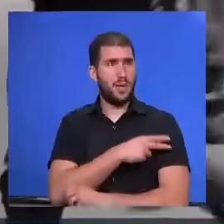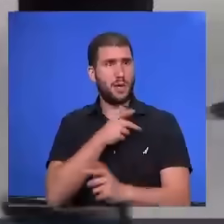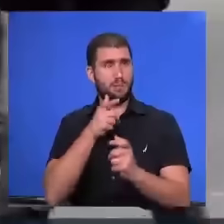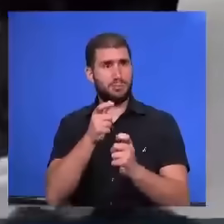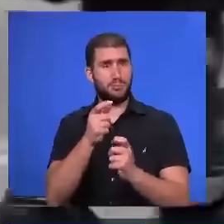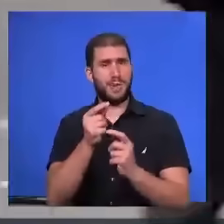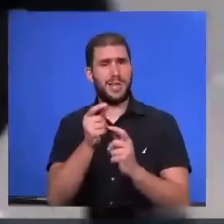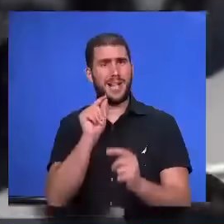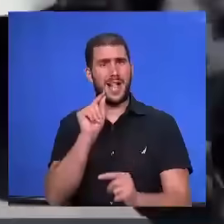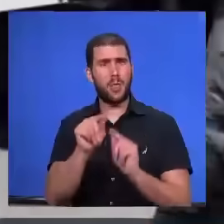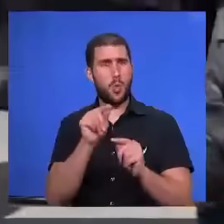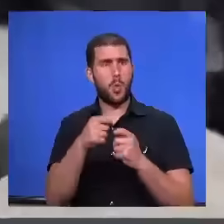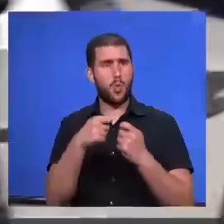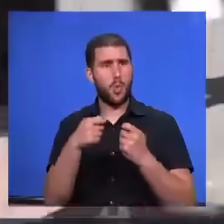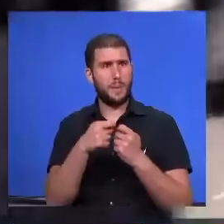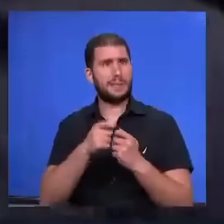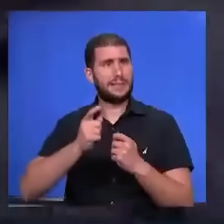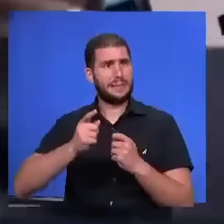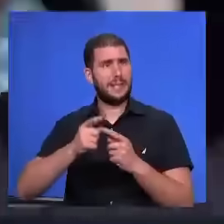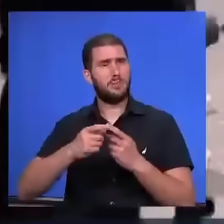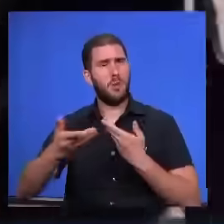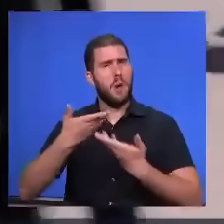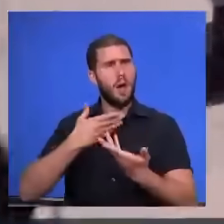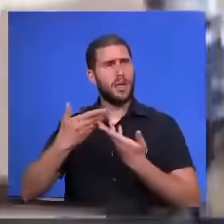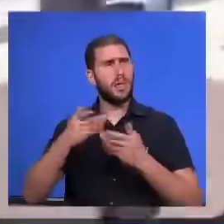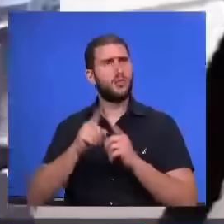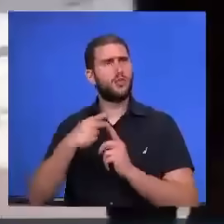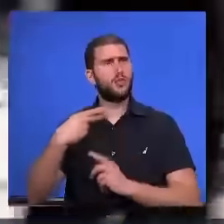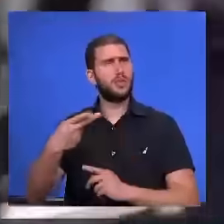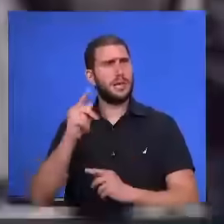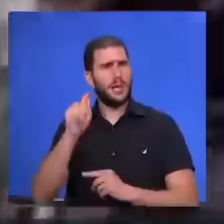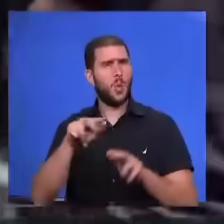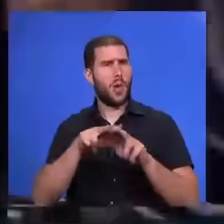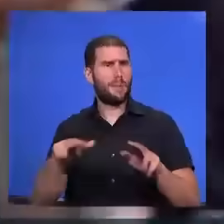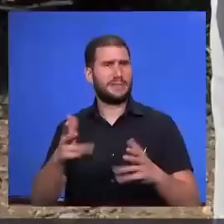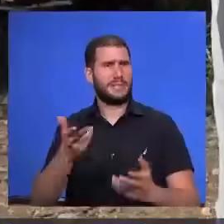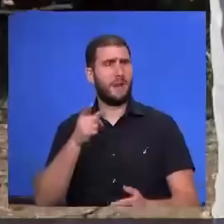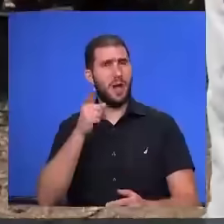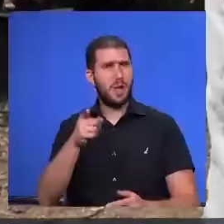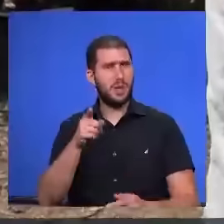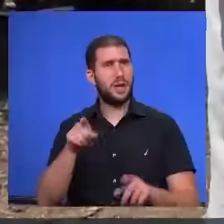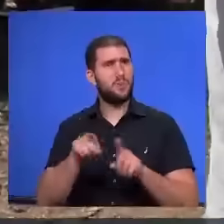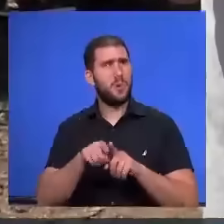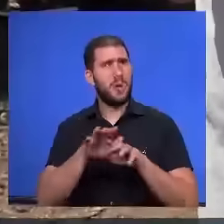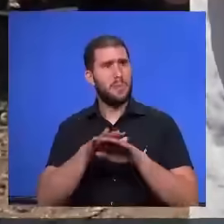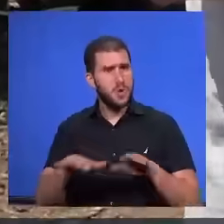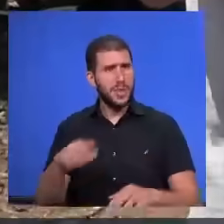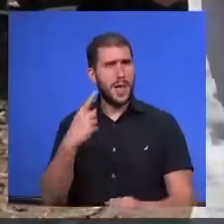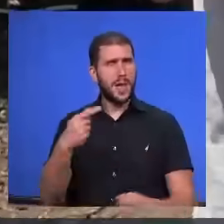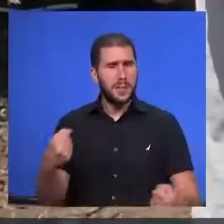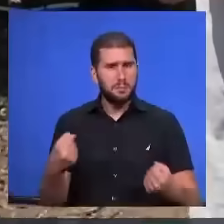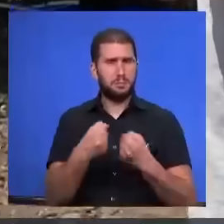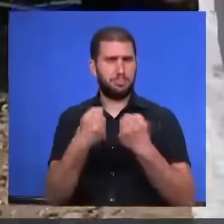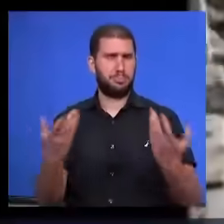בך כדור גומי, זה כאילו הדדי, זה שני הצדדים הגיעו למצב הזה שאתה שם אותם באותו